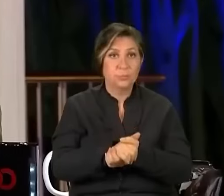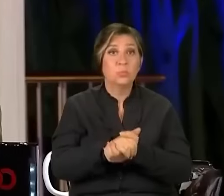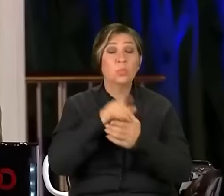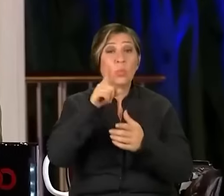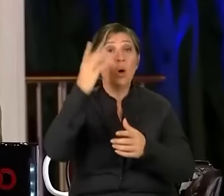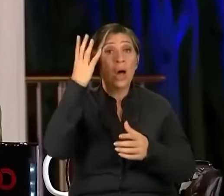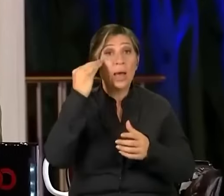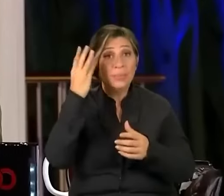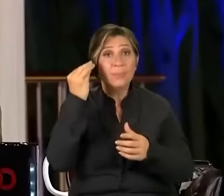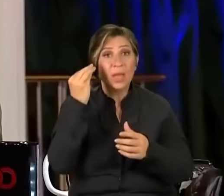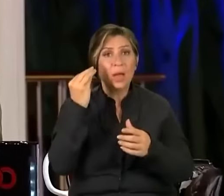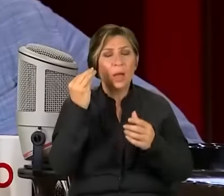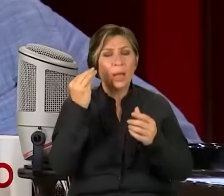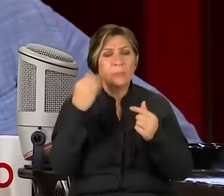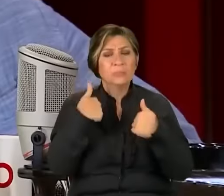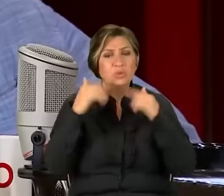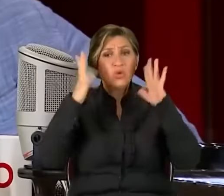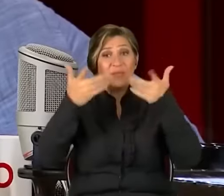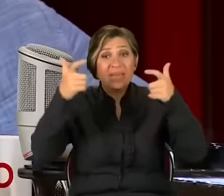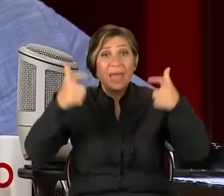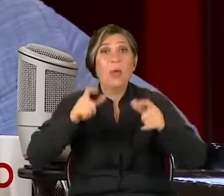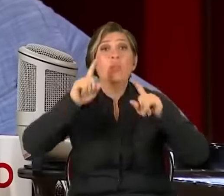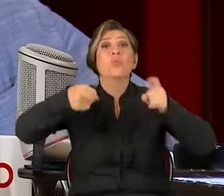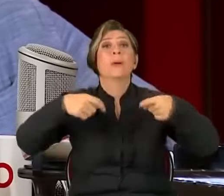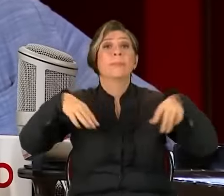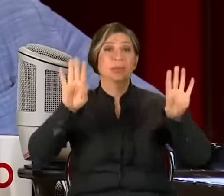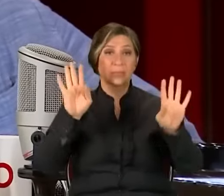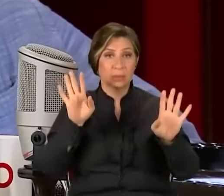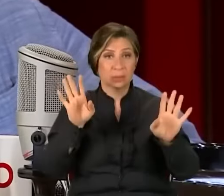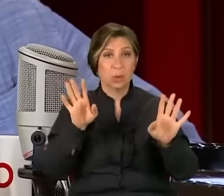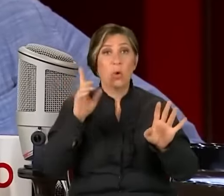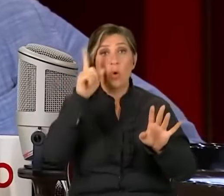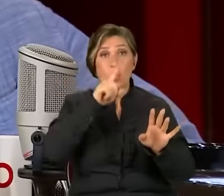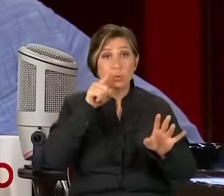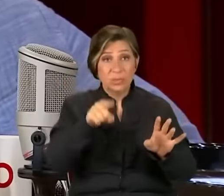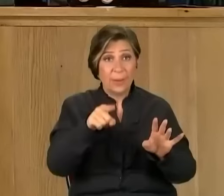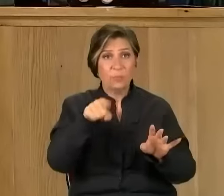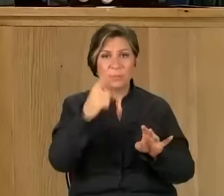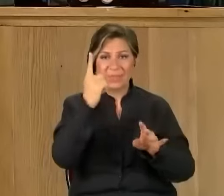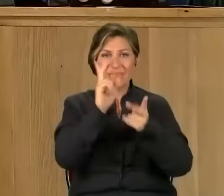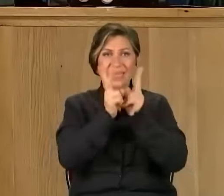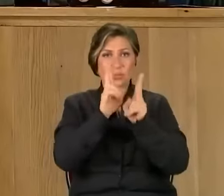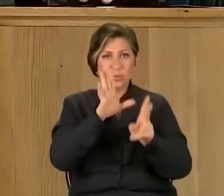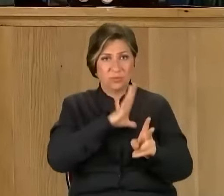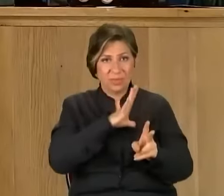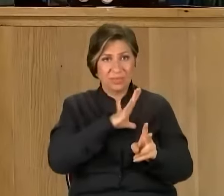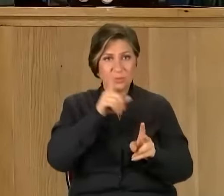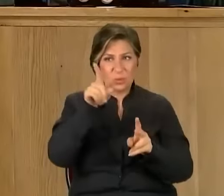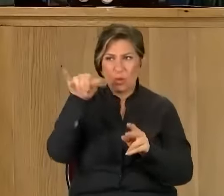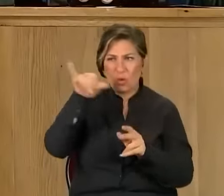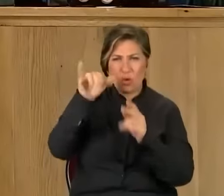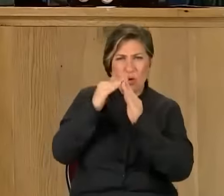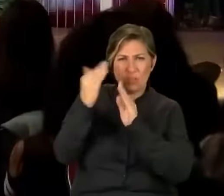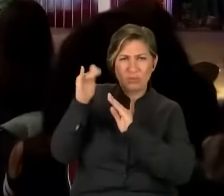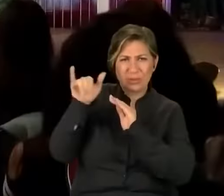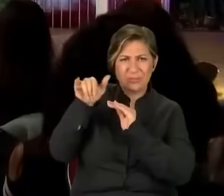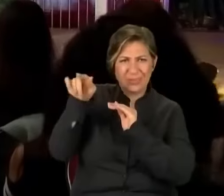Bu bağlamda da biz burada çok fazla yer bulamadık açıkçası. O yüzden hani burada bir tane tiyatromuz vardı. Şurada size